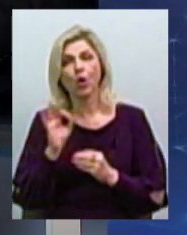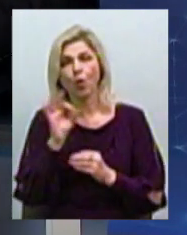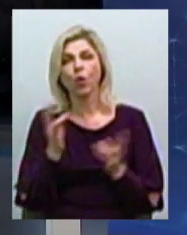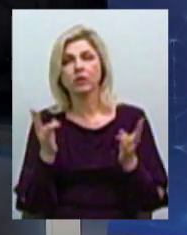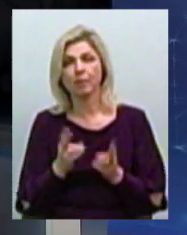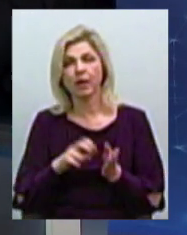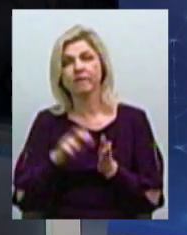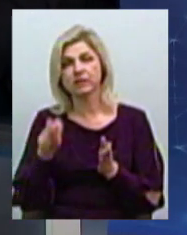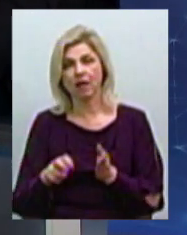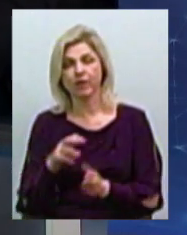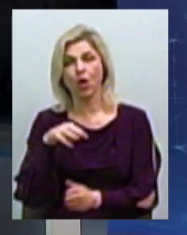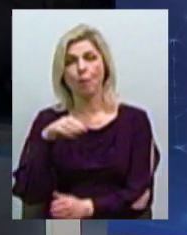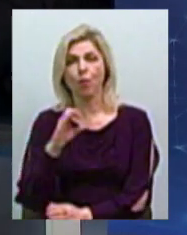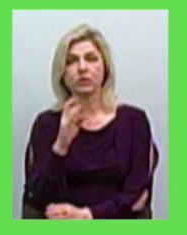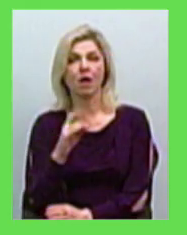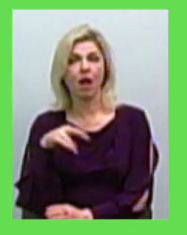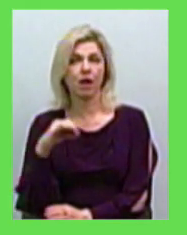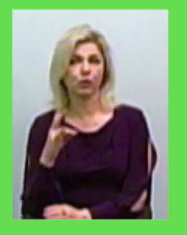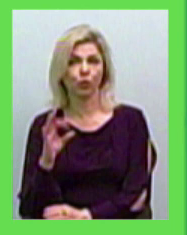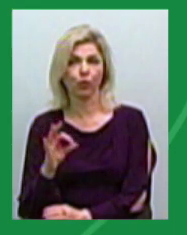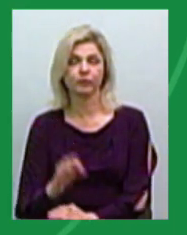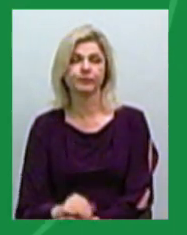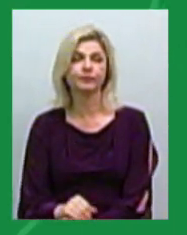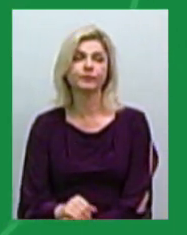відставки Вікторії Москаленко.